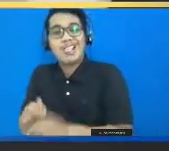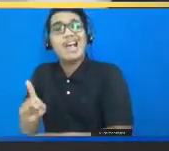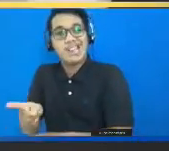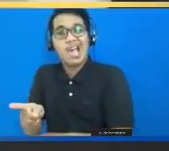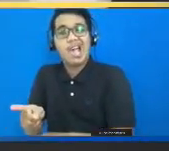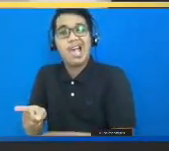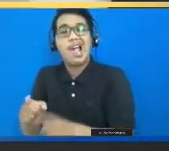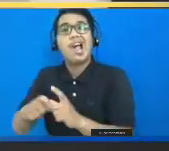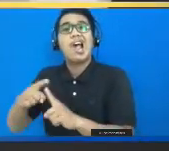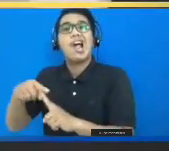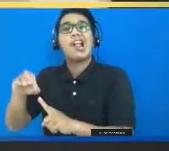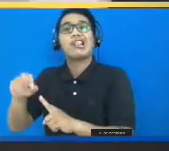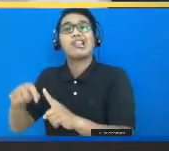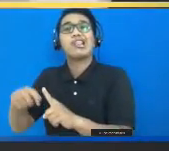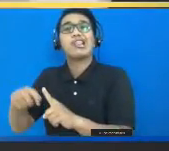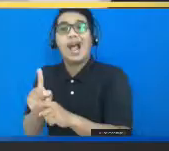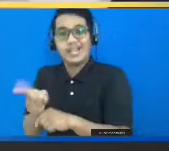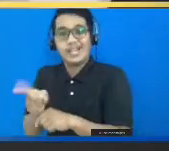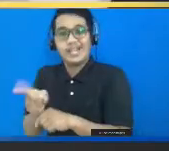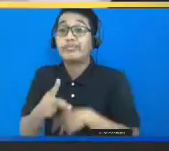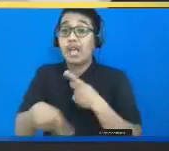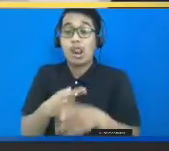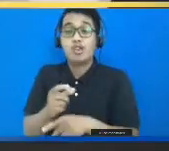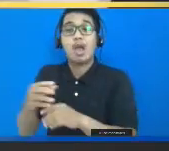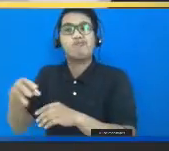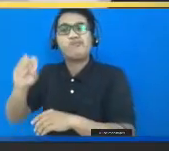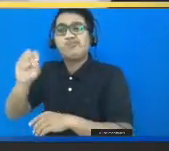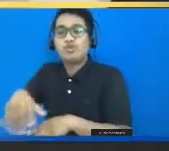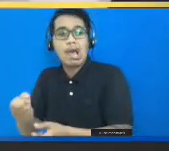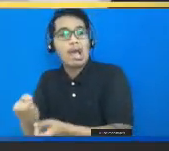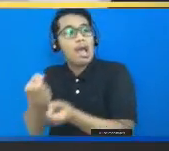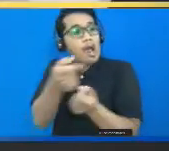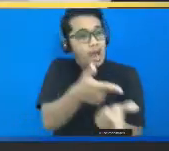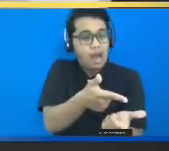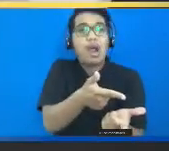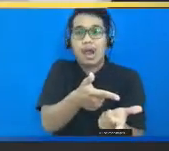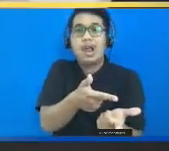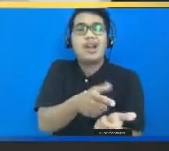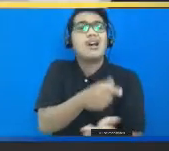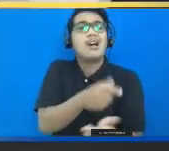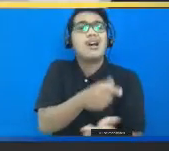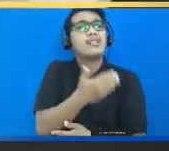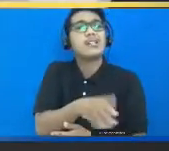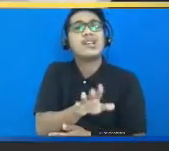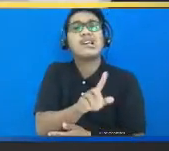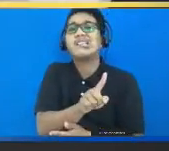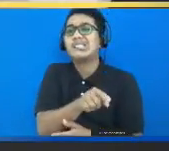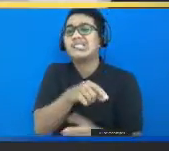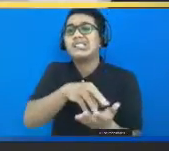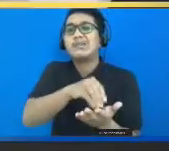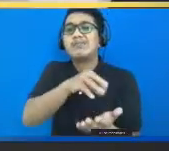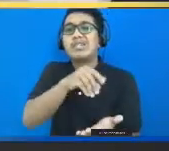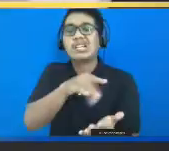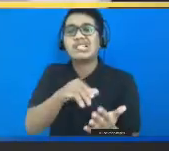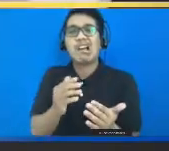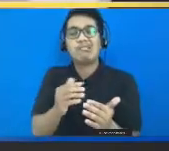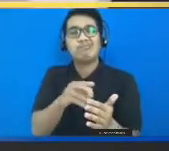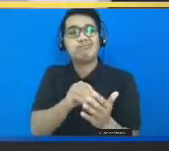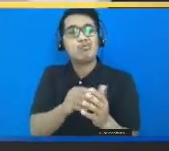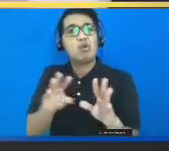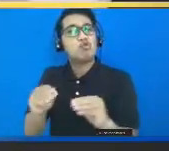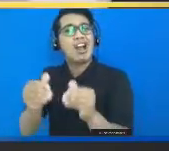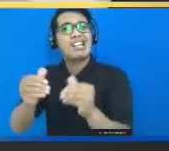kalau pun dikasih yang yang yang murah kita bisa goyang yang pura itu biasanya bukan yang high heels